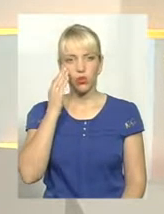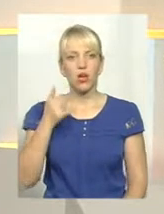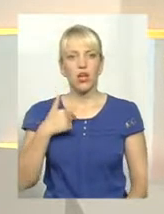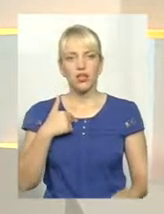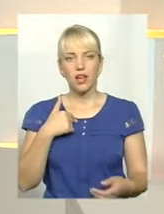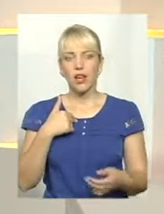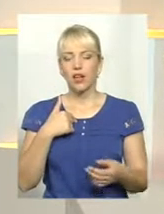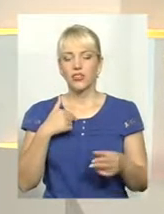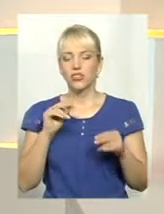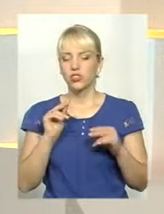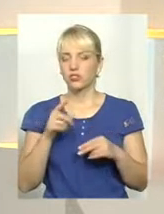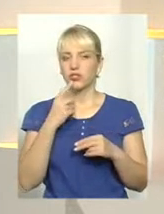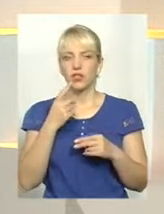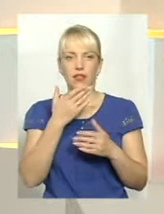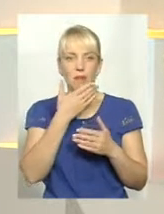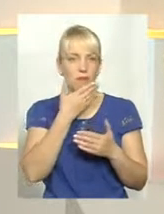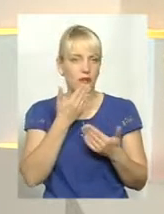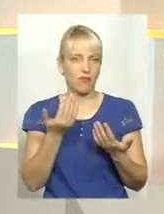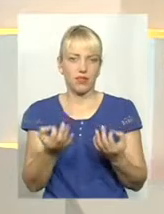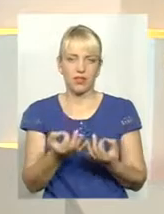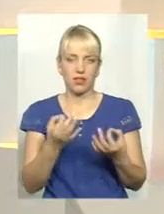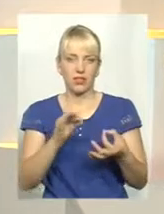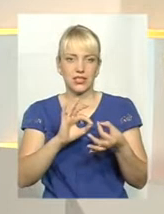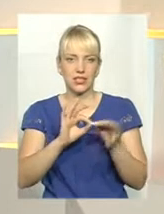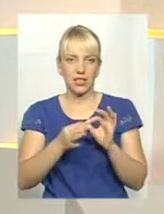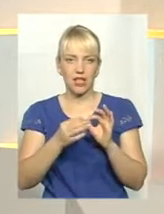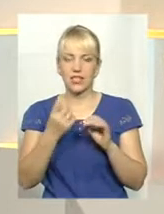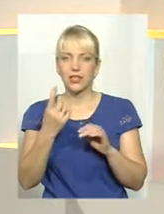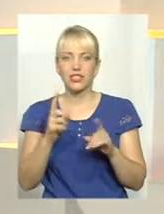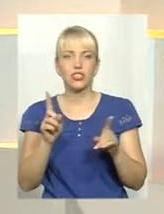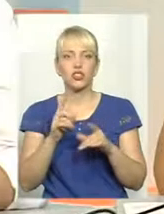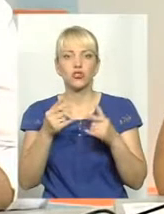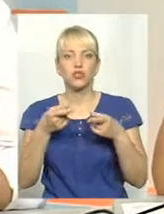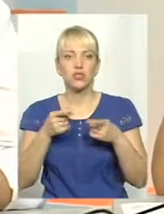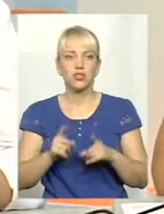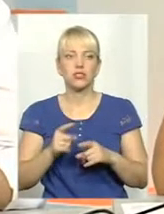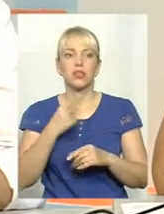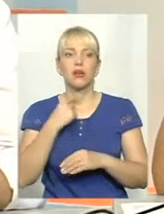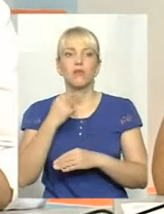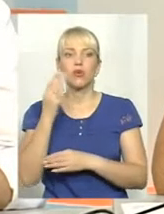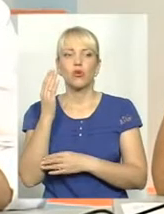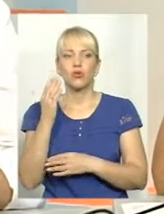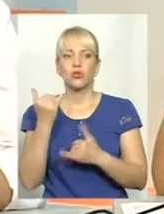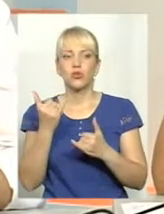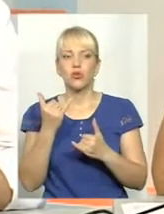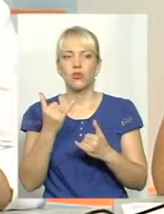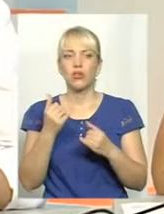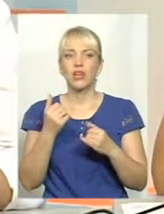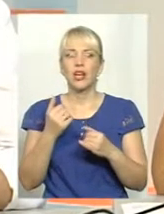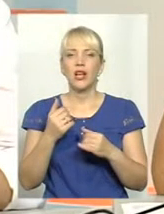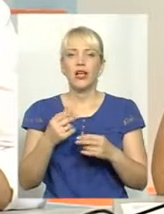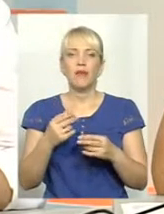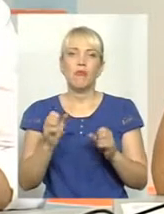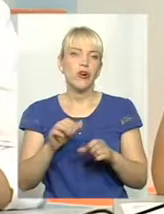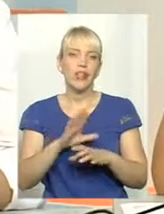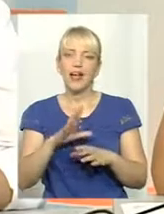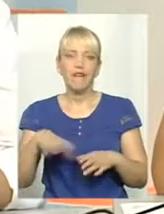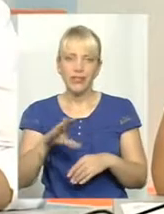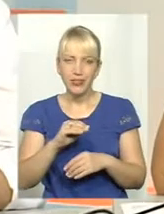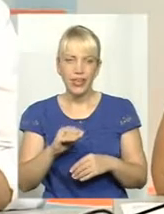буде відповідати тому. Ну, таким чином потрібно також відштовхуватись те, яким ми хочемо ще бачити нашу область. Людмила